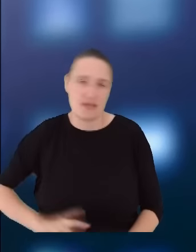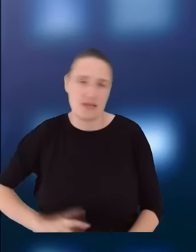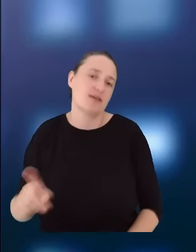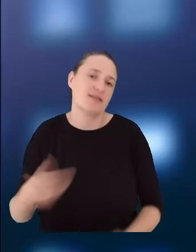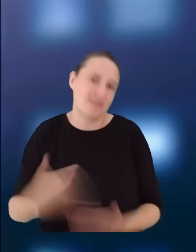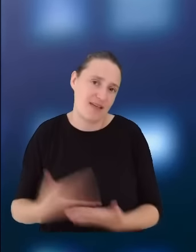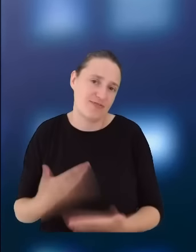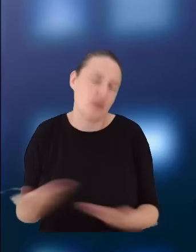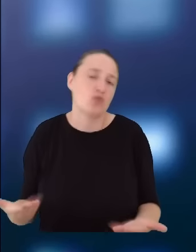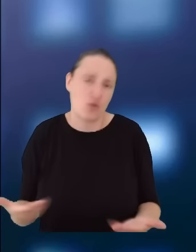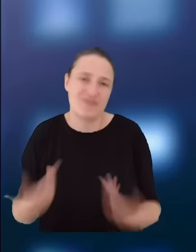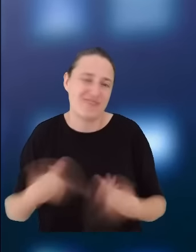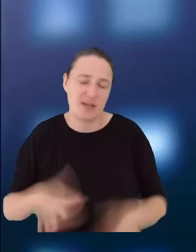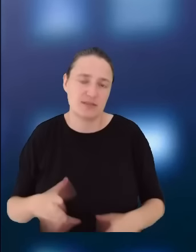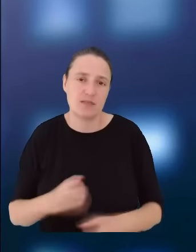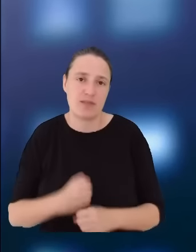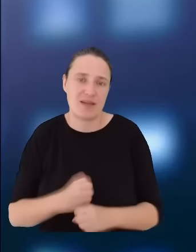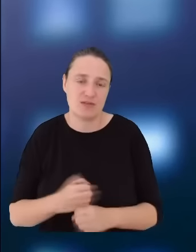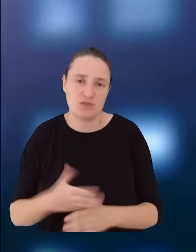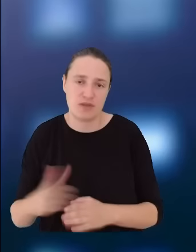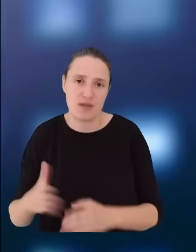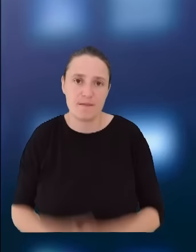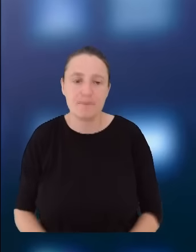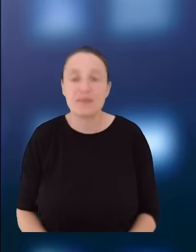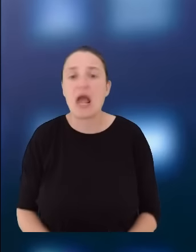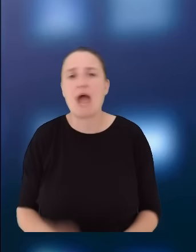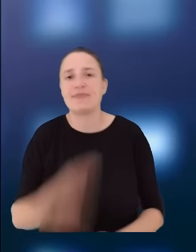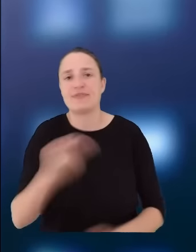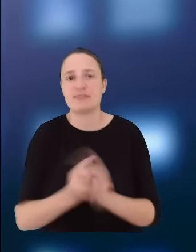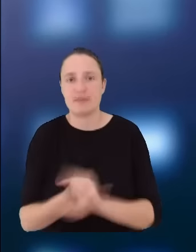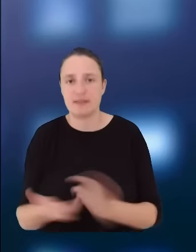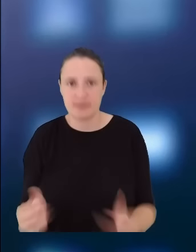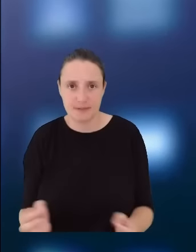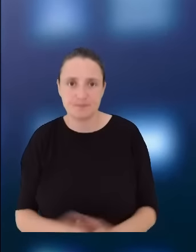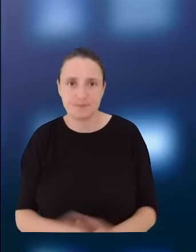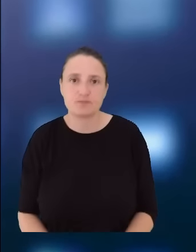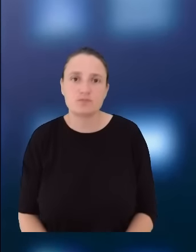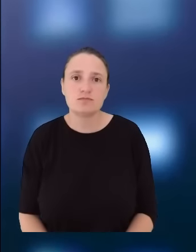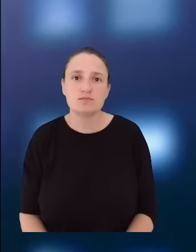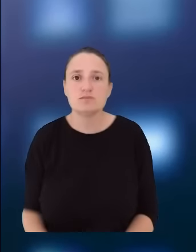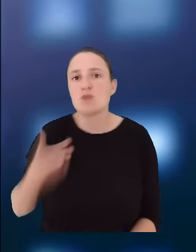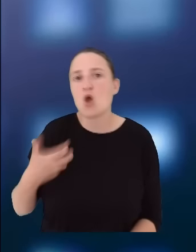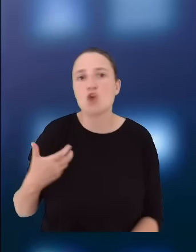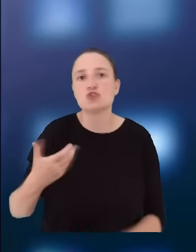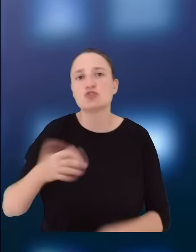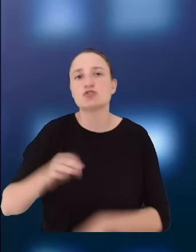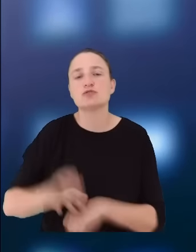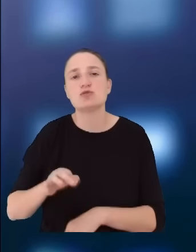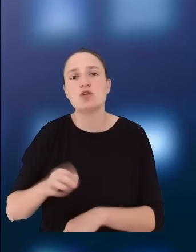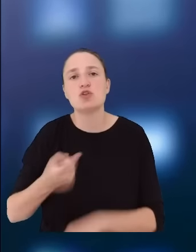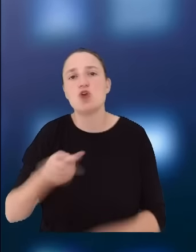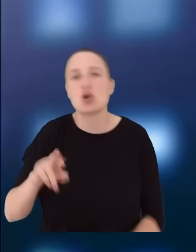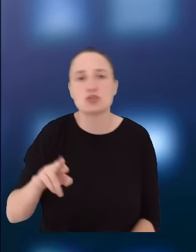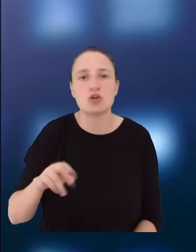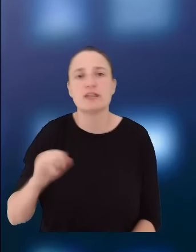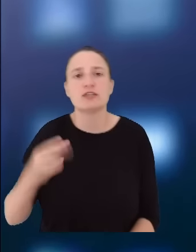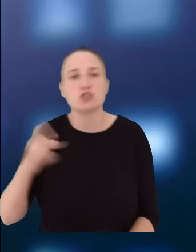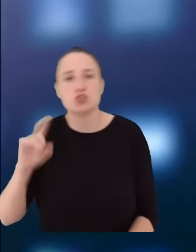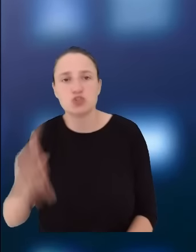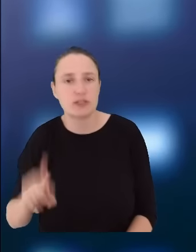Ale teraz zmieniamy temat. Jest z nami pan doktor inżynier Przemysław